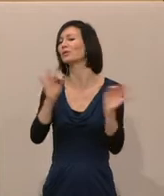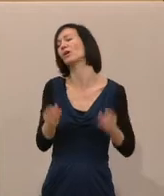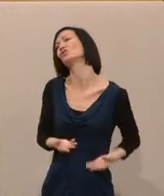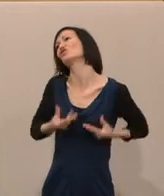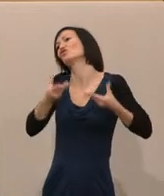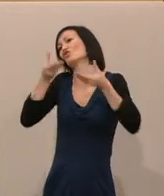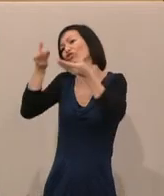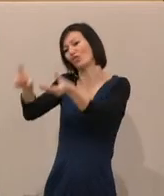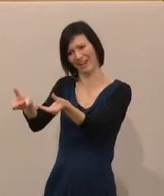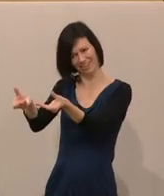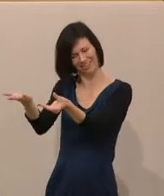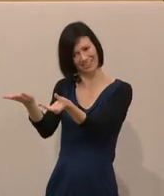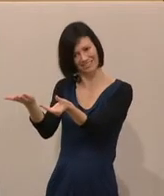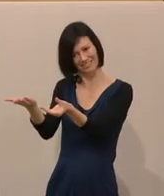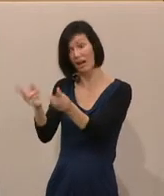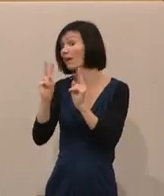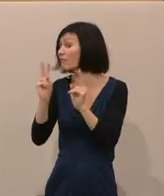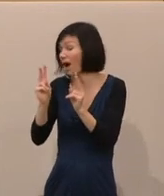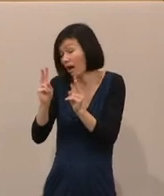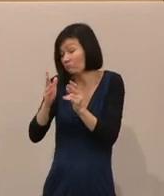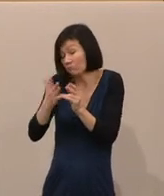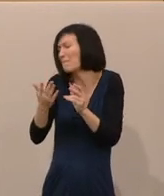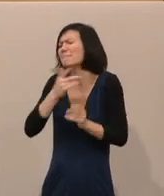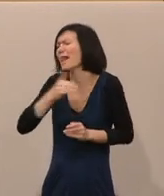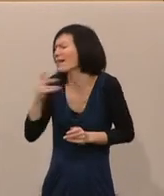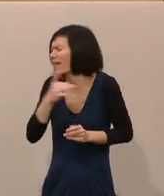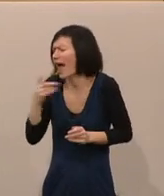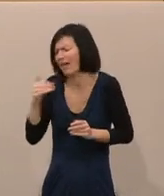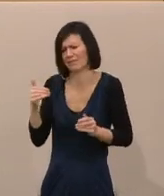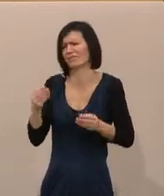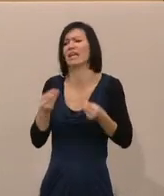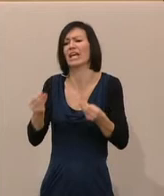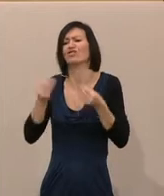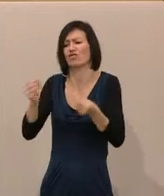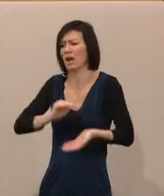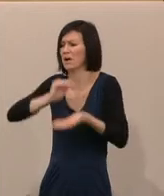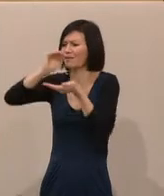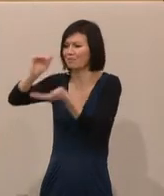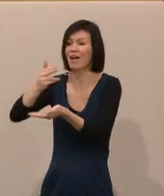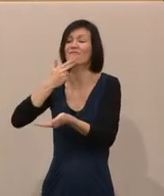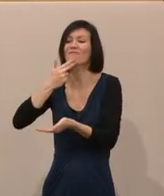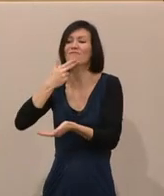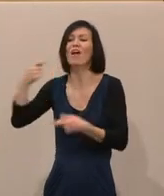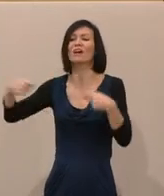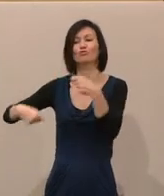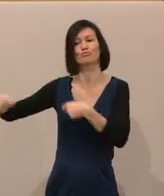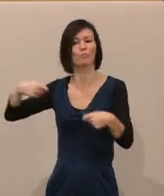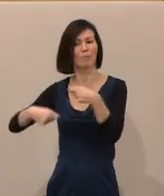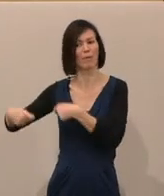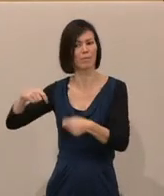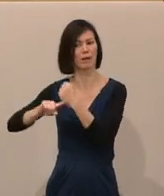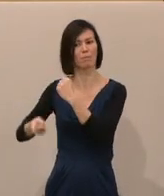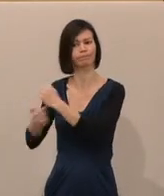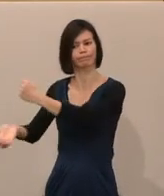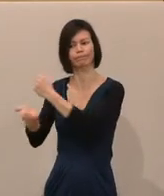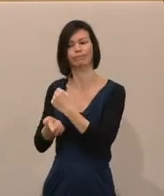ein Milliardengeschenk für die Großindustrie und ein Millionengeschenk für den Großspender Stefan Pierer von